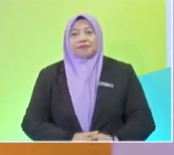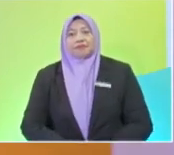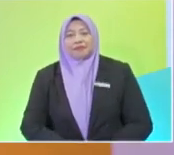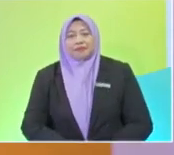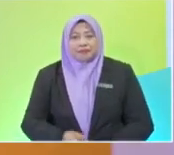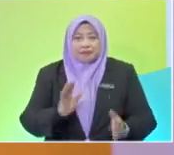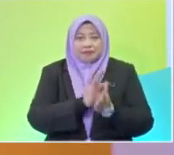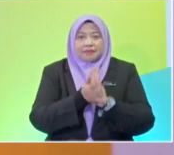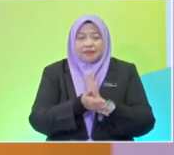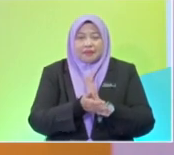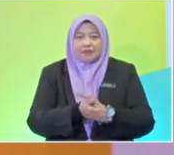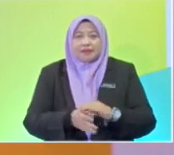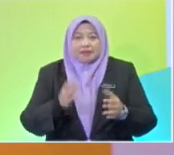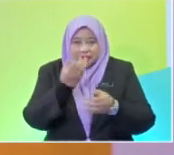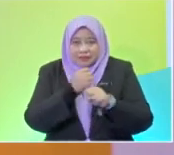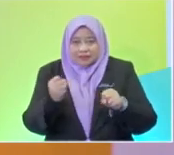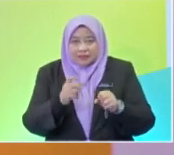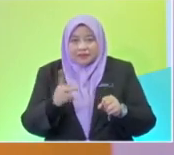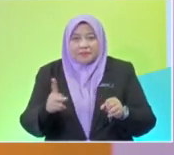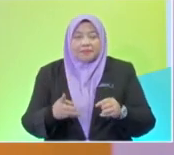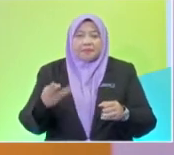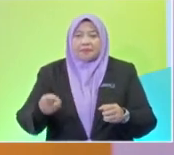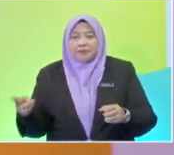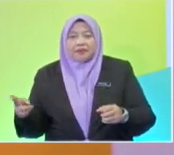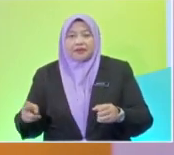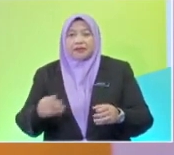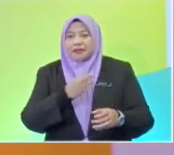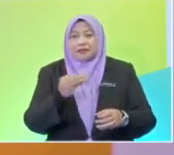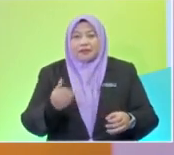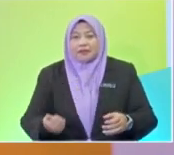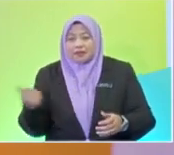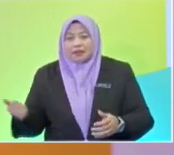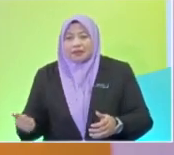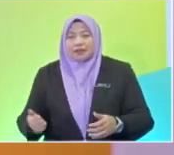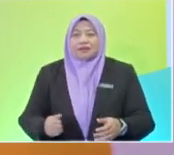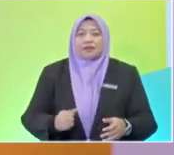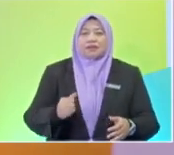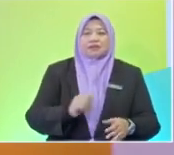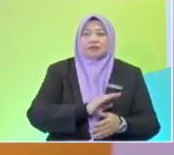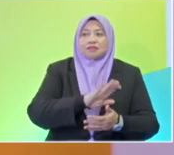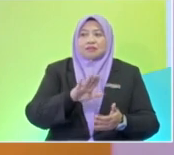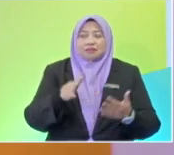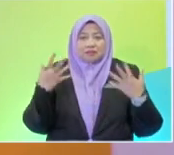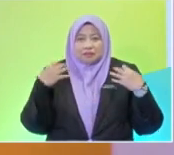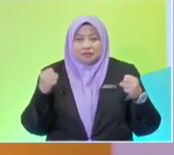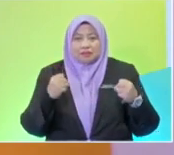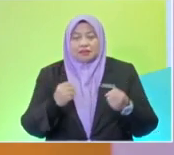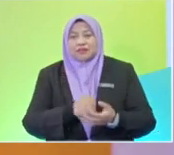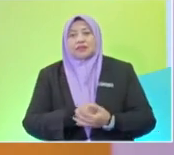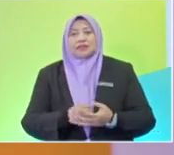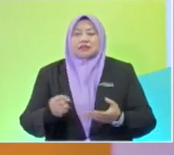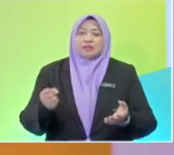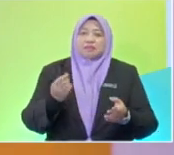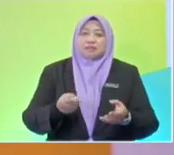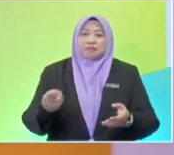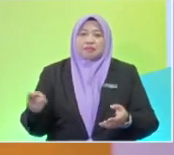jadi sedihkan bahan-bahan dan alat dan seperti yang tersedia sudah alat tambahan di